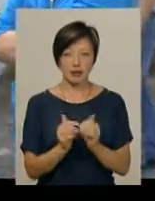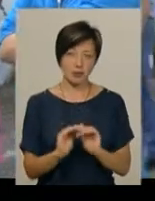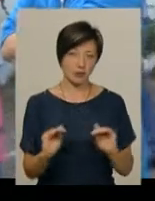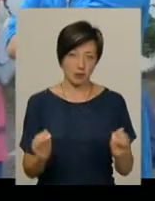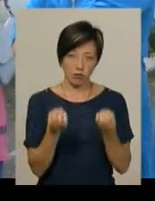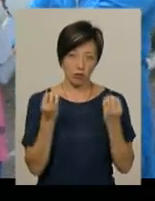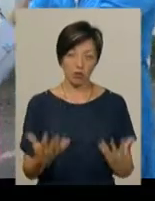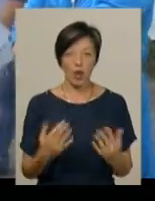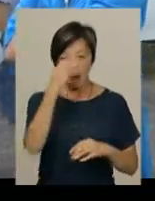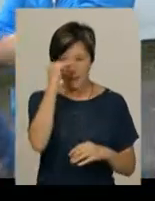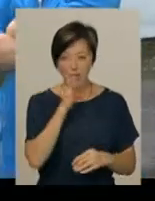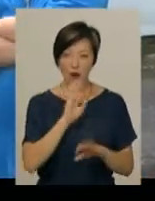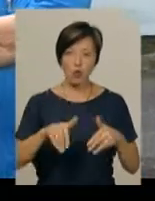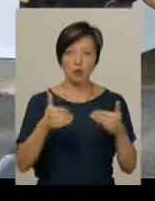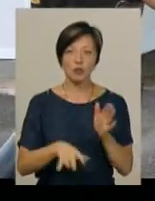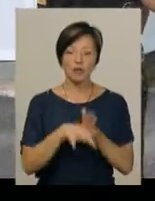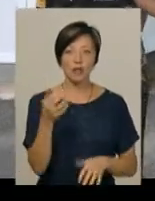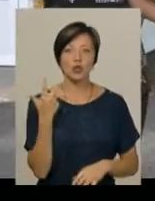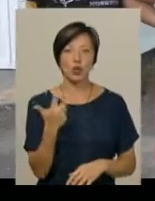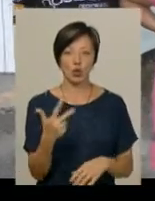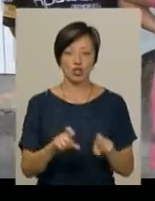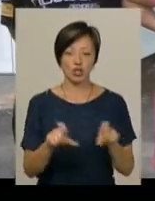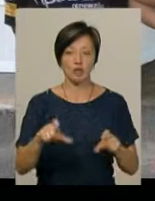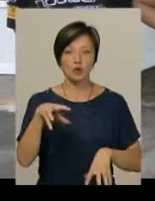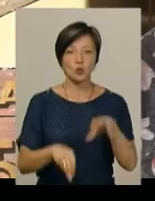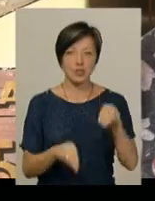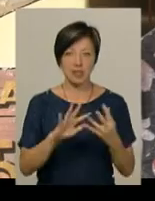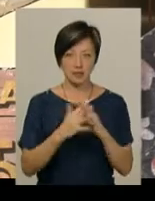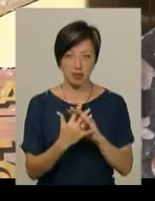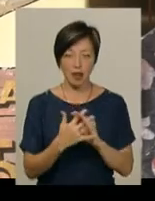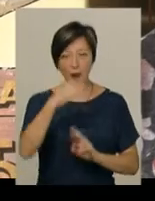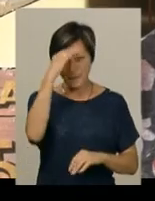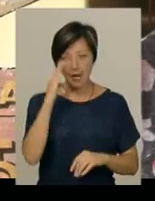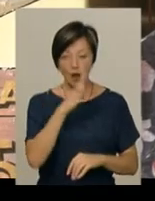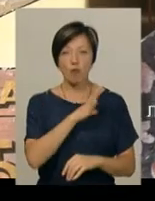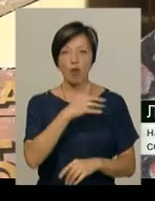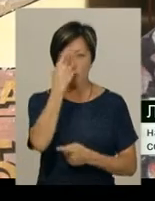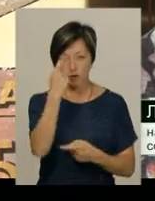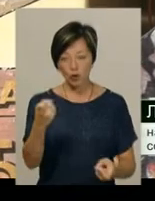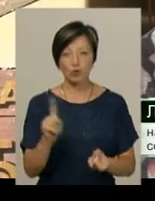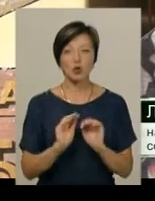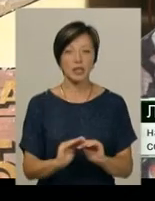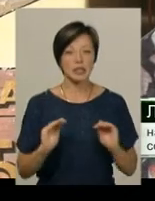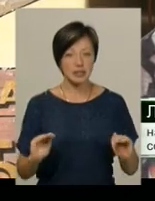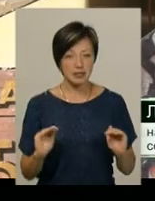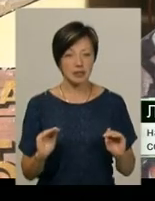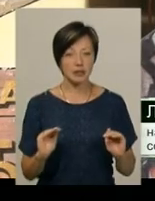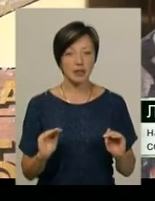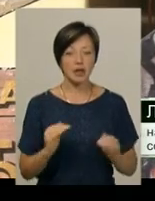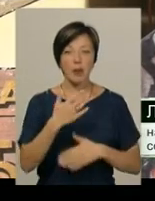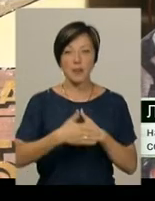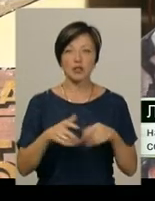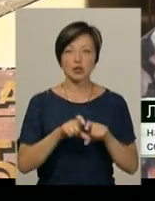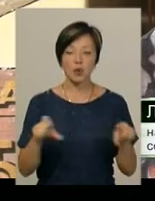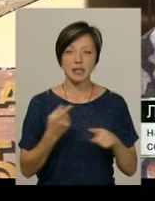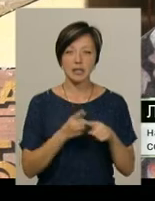просто. Батькам пропонують вибрати з 3 діючих шкіл у сусідніх селах. Батькам було повідомлено, що учні, саме найближча школа